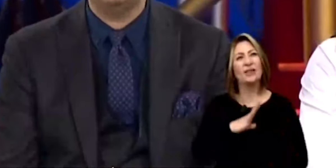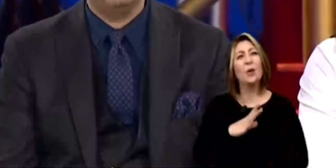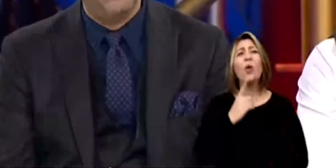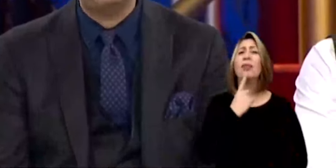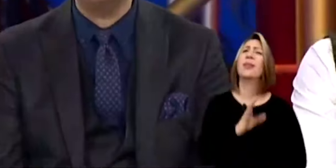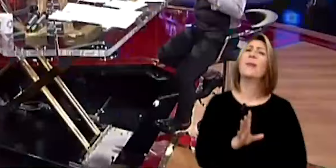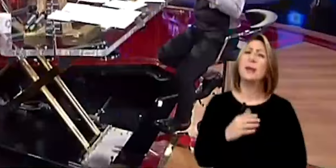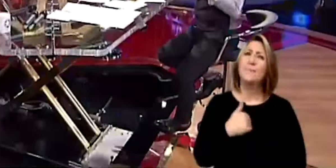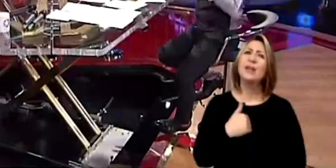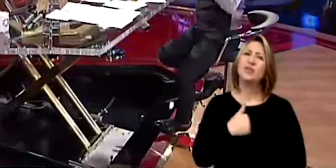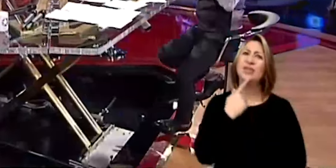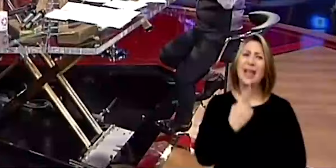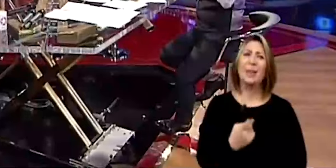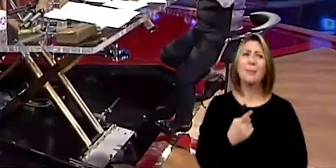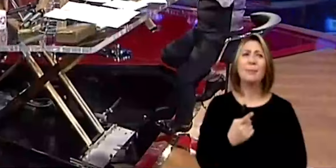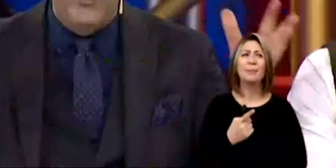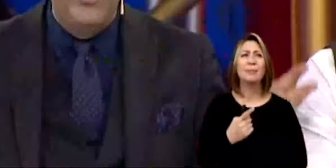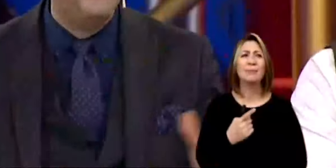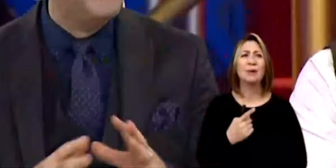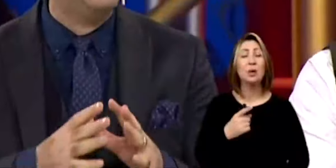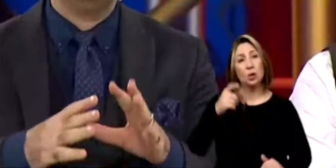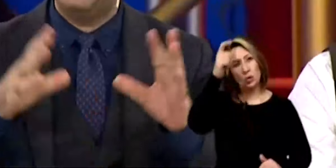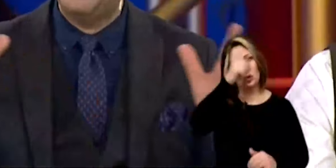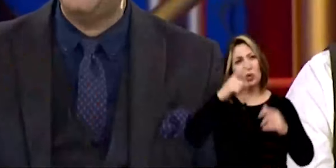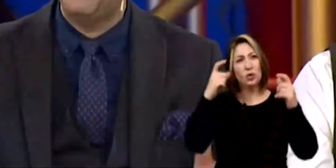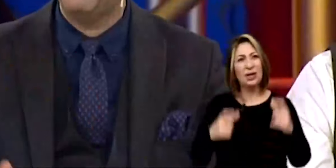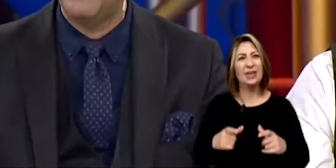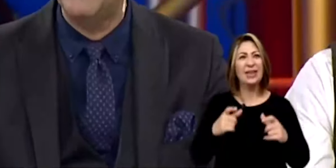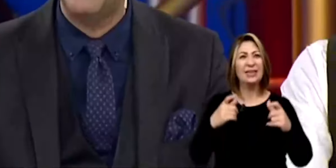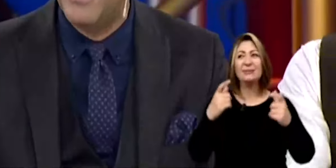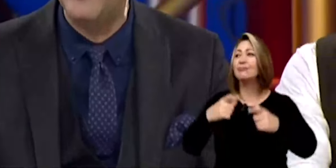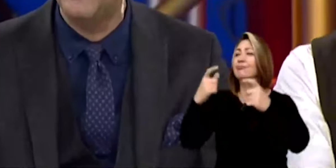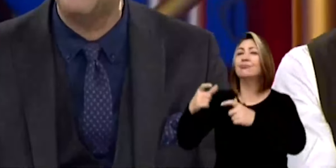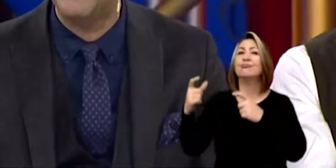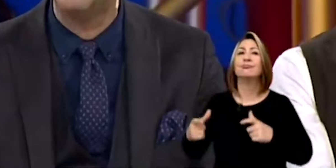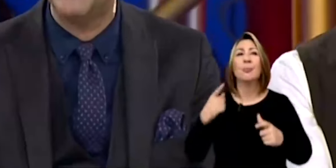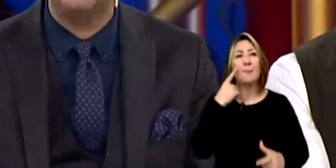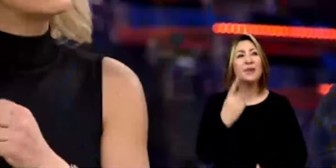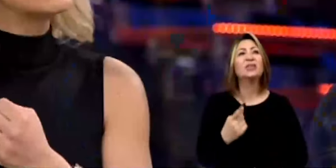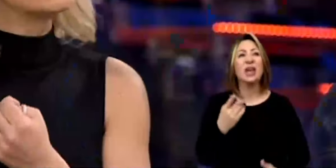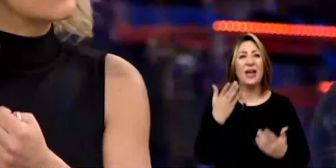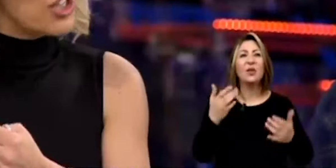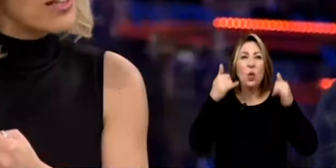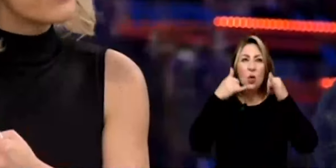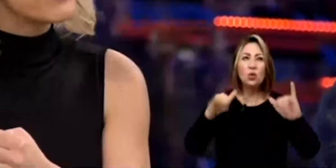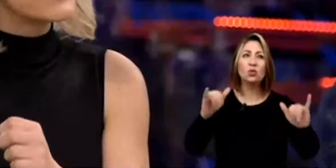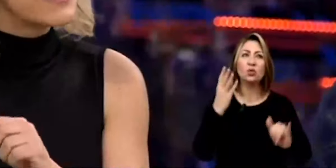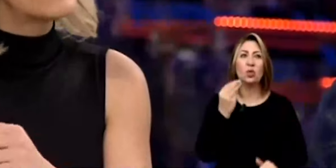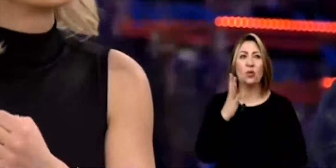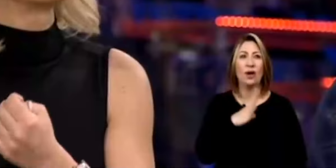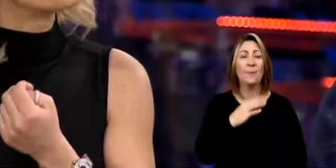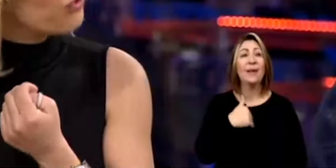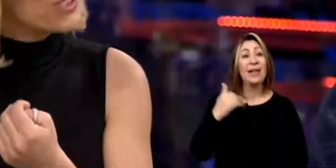abi? Demeyin lütfen. Yok bence diyelim yani ülkemizdeki işte şey duruma bakınca, benim, genel duruma bakınca bana, aslında öküzlerin olduğu. Bana danışan ve